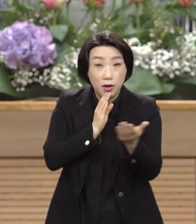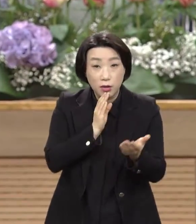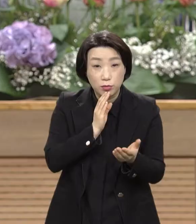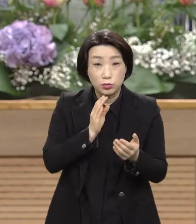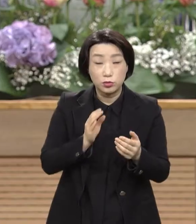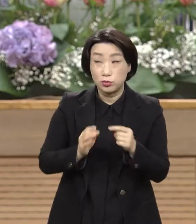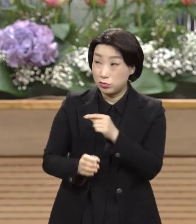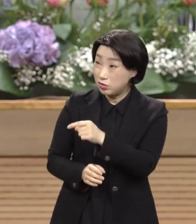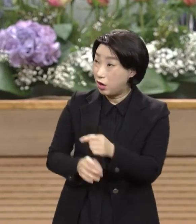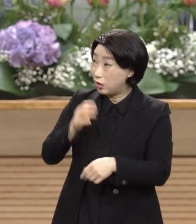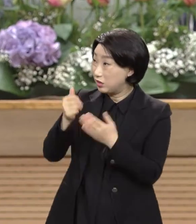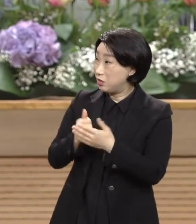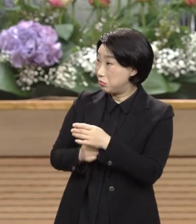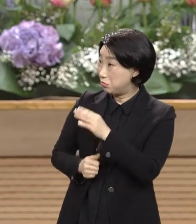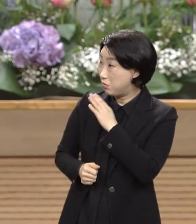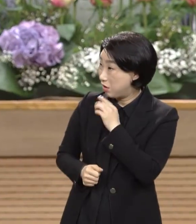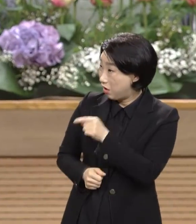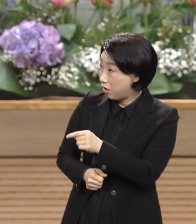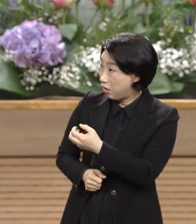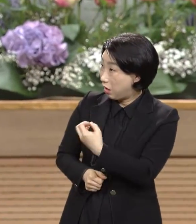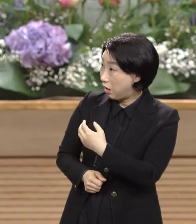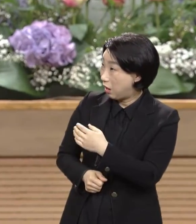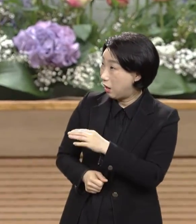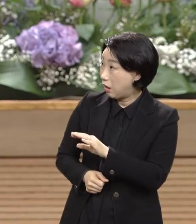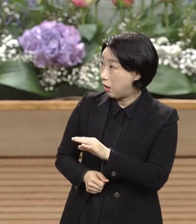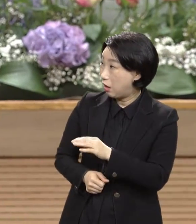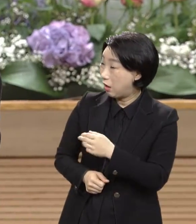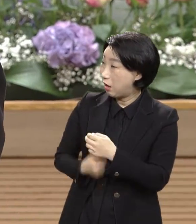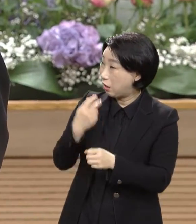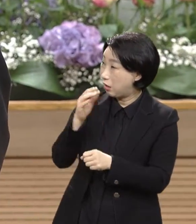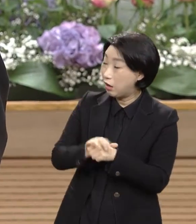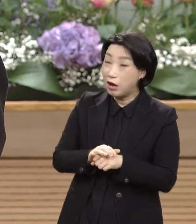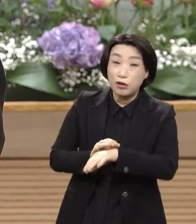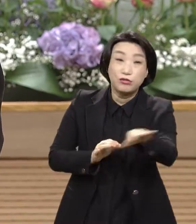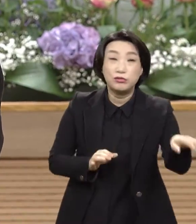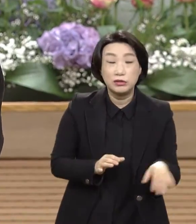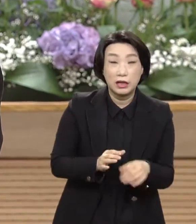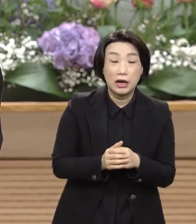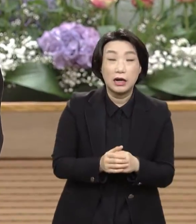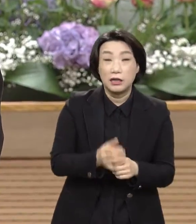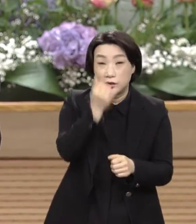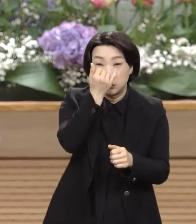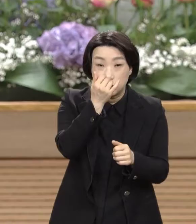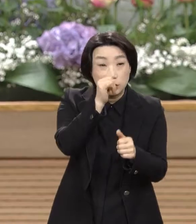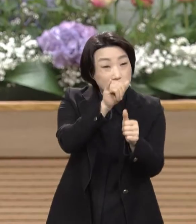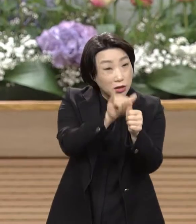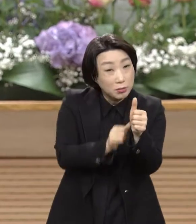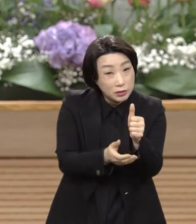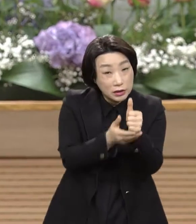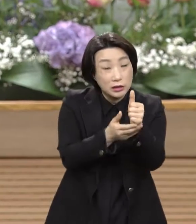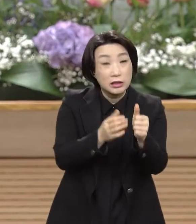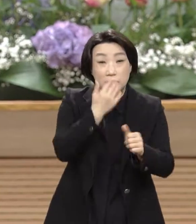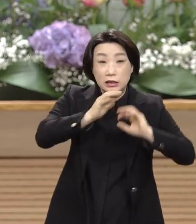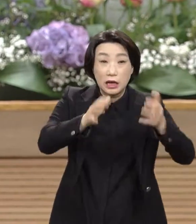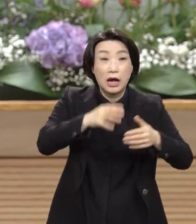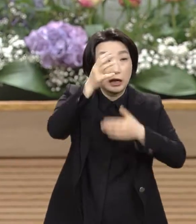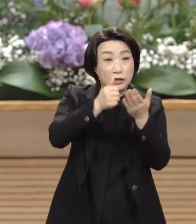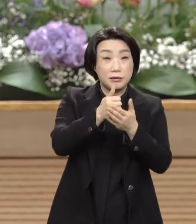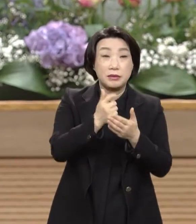지가 하나님이시다. 우리가 섬기는 이스라엘의 하나님, 야곱의